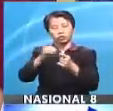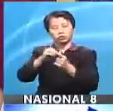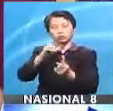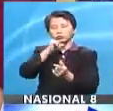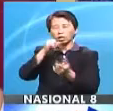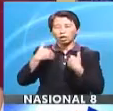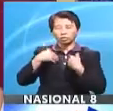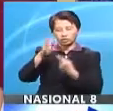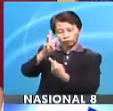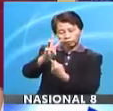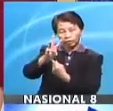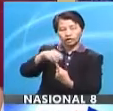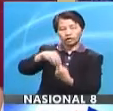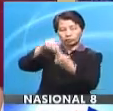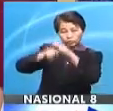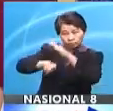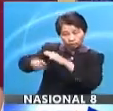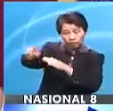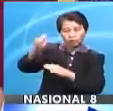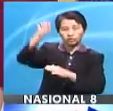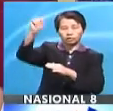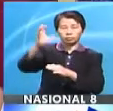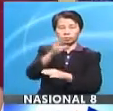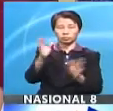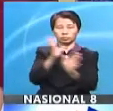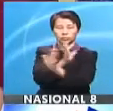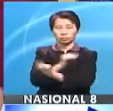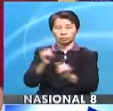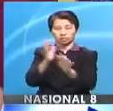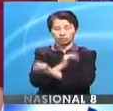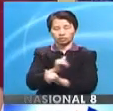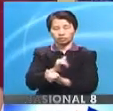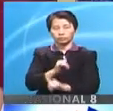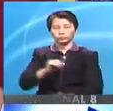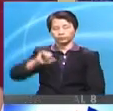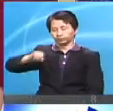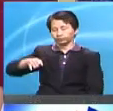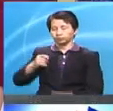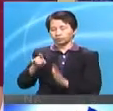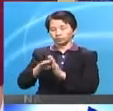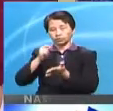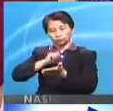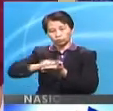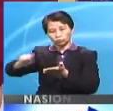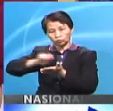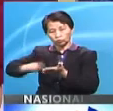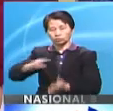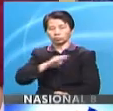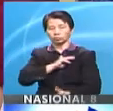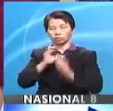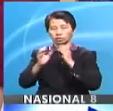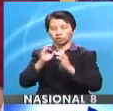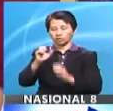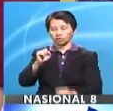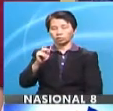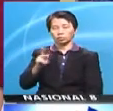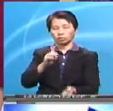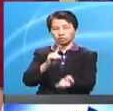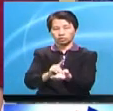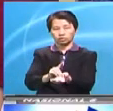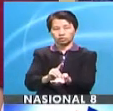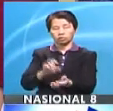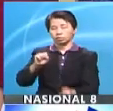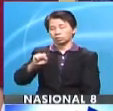kurang liputan terutamanya di pedalaman Sabah dan Sarawak menerusi jawatan jawapan bertulis menteri komunikasi dan multimedia Datuk Seri Dr